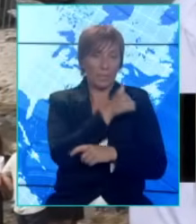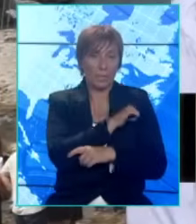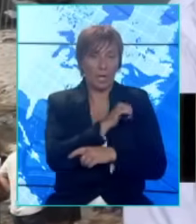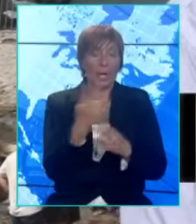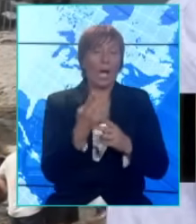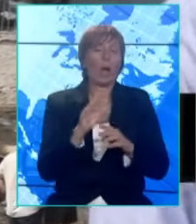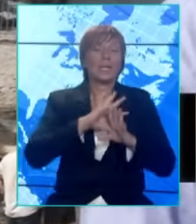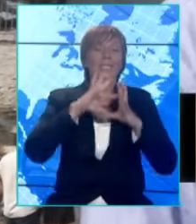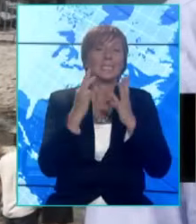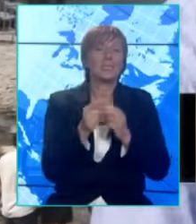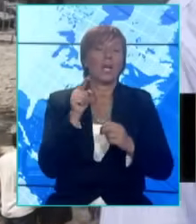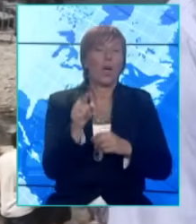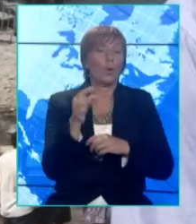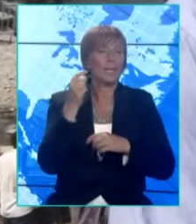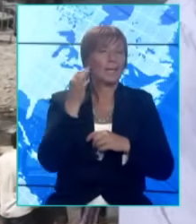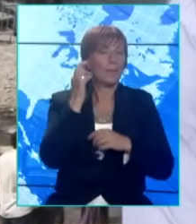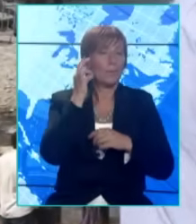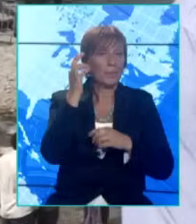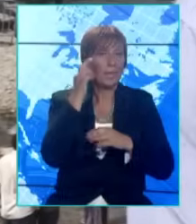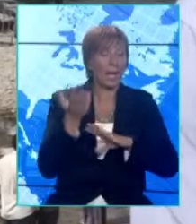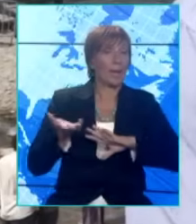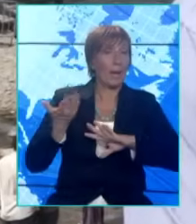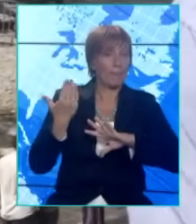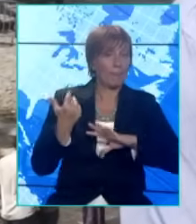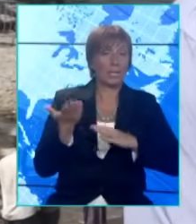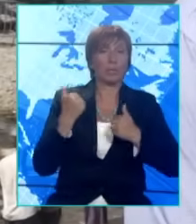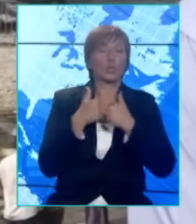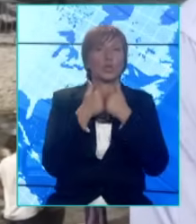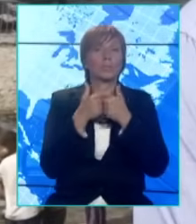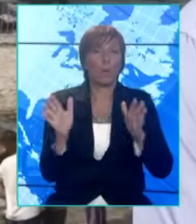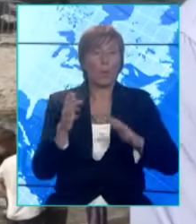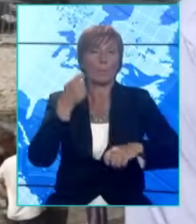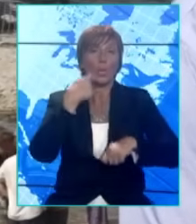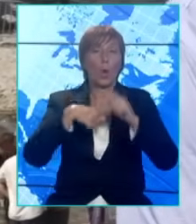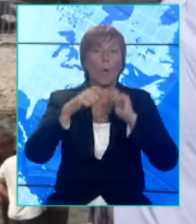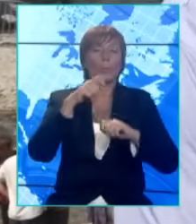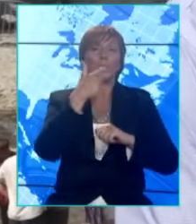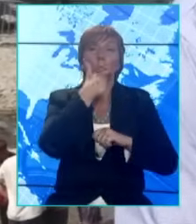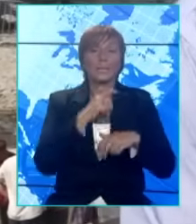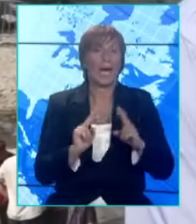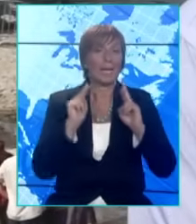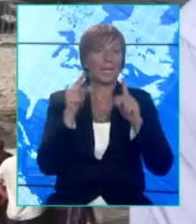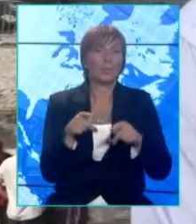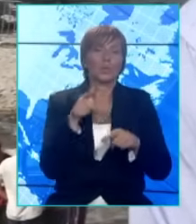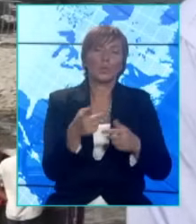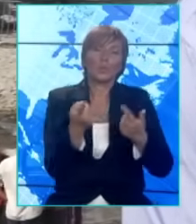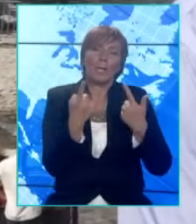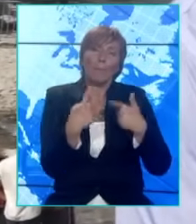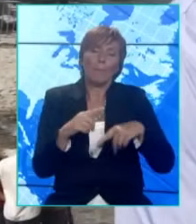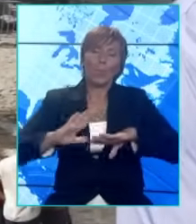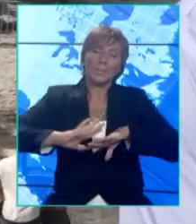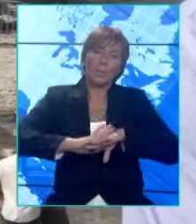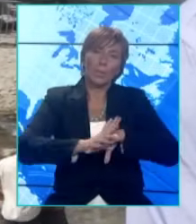i svih onih dana prije već što smo otvorili obnovljeni Stari most, to su bile posebne emocije